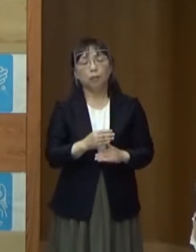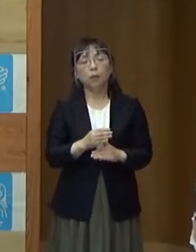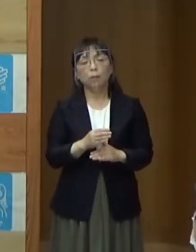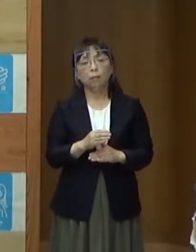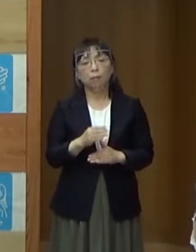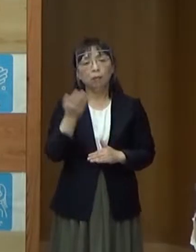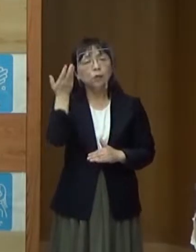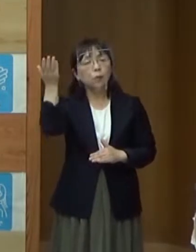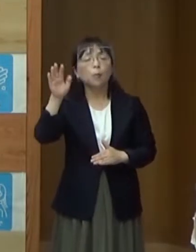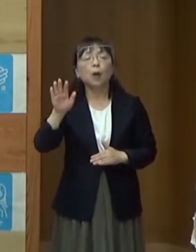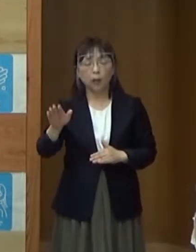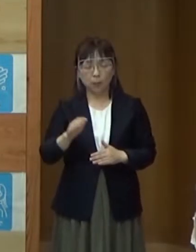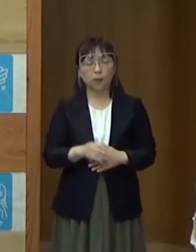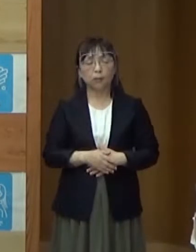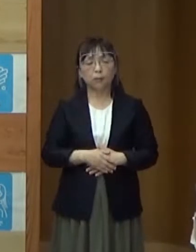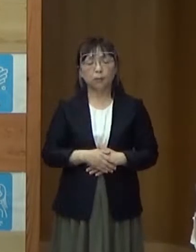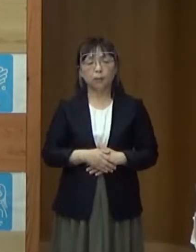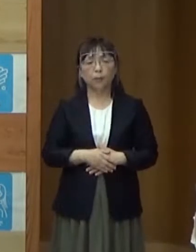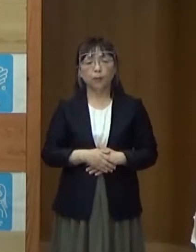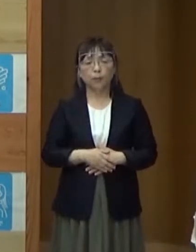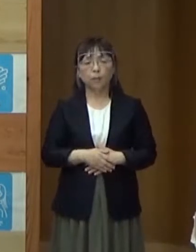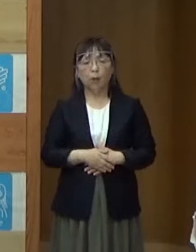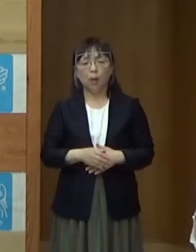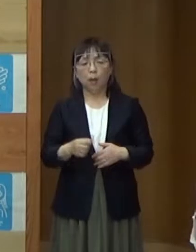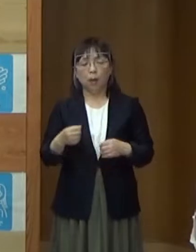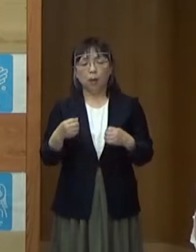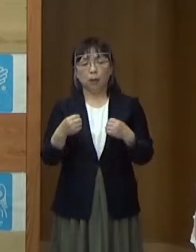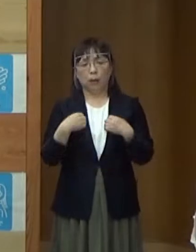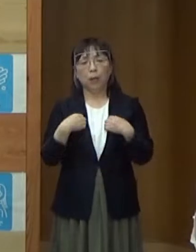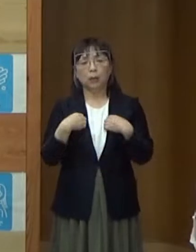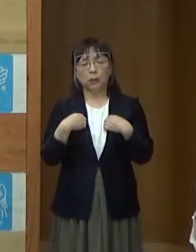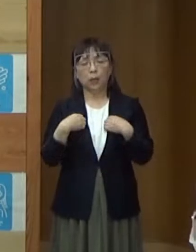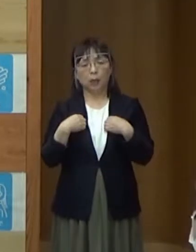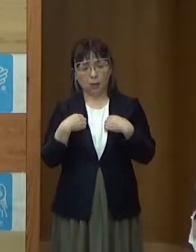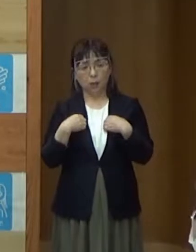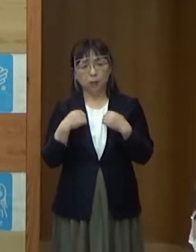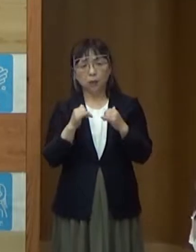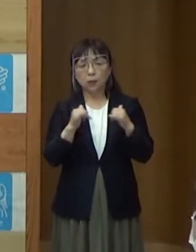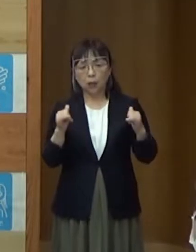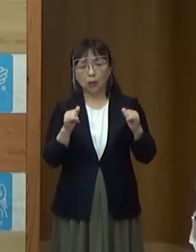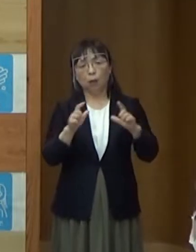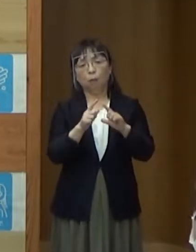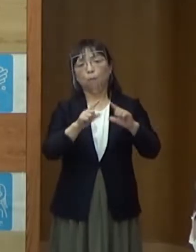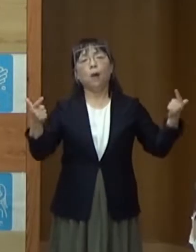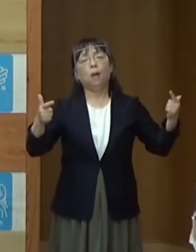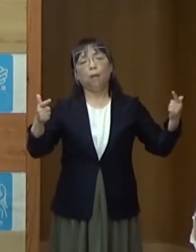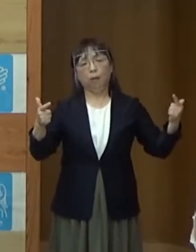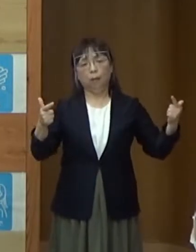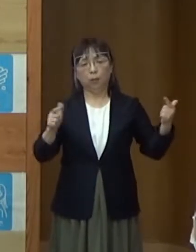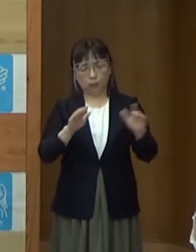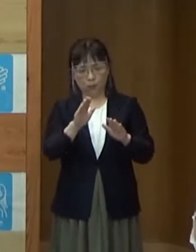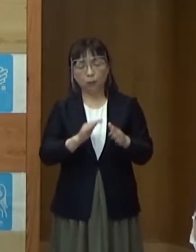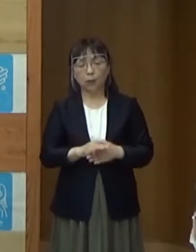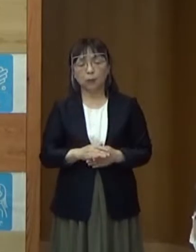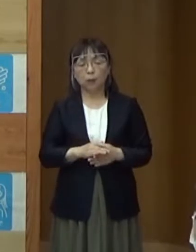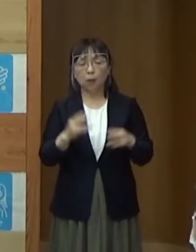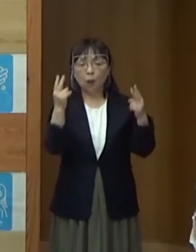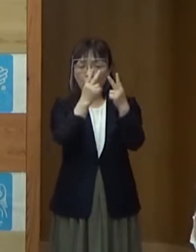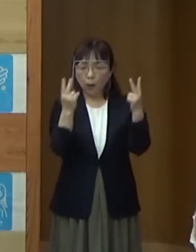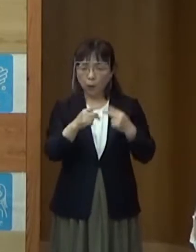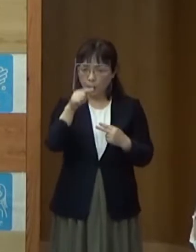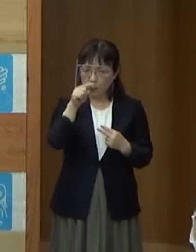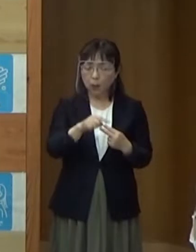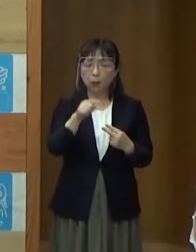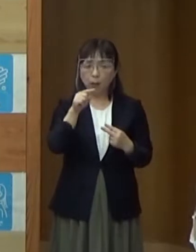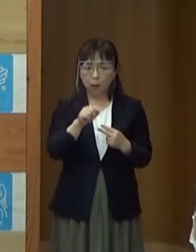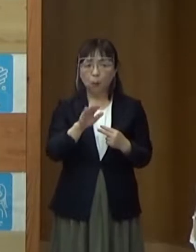。まあ、急激に感染が例えば東京都など増加してます。道内においても今後さ